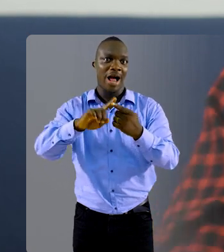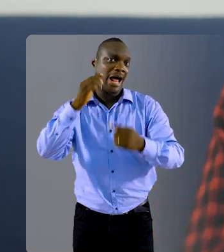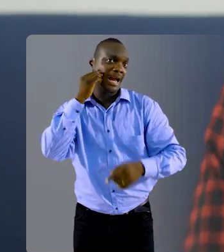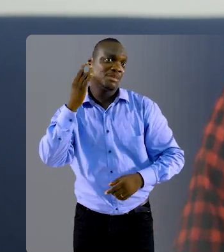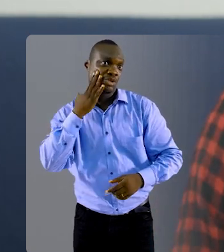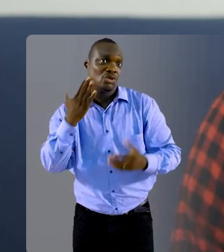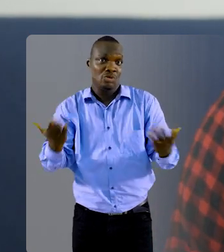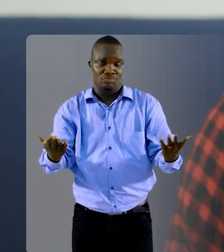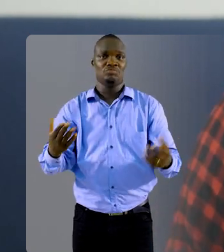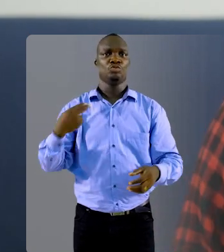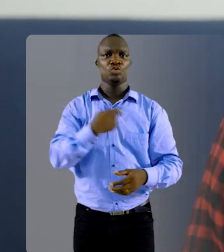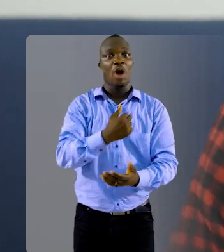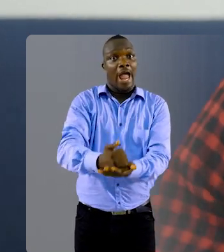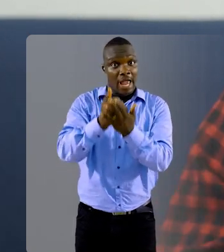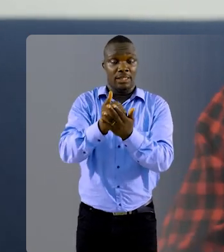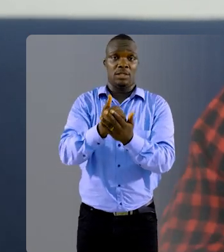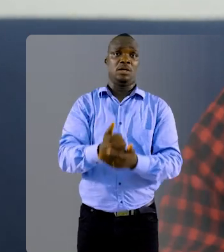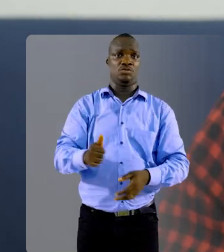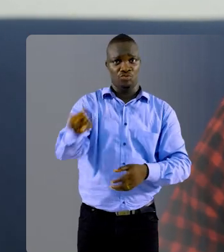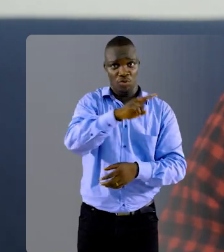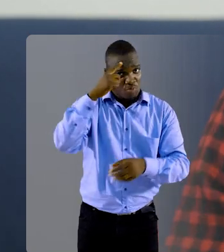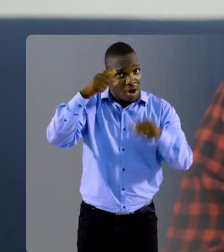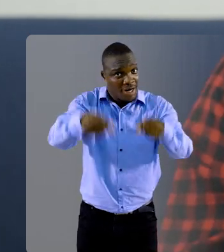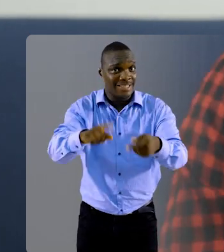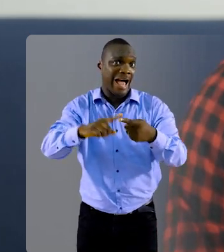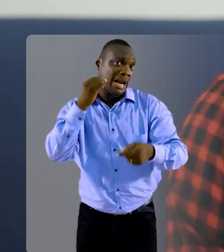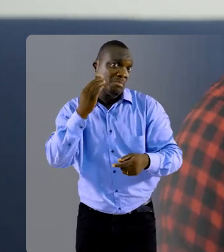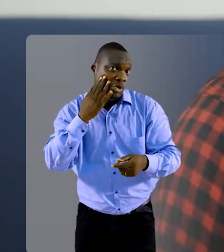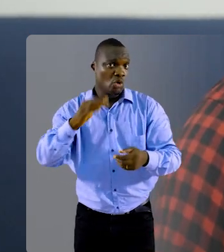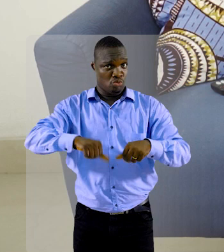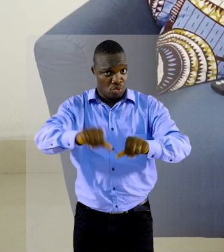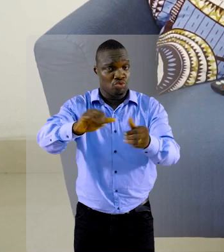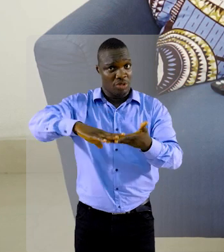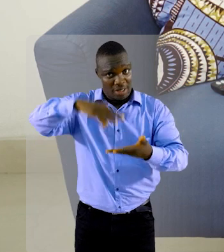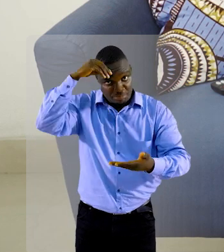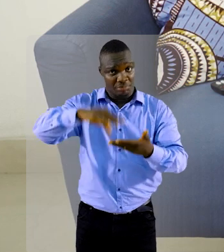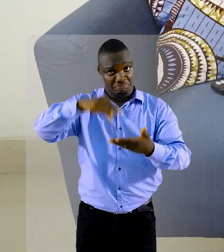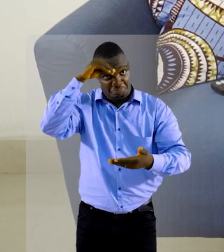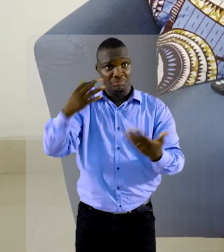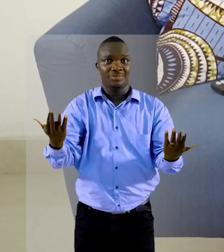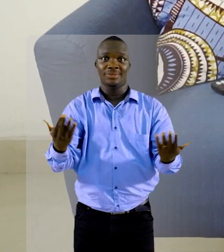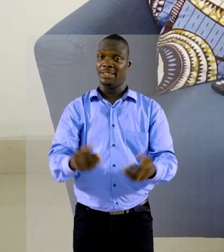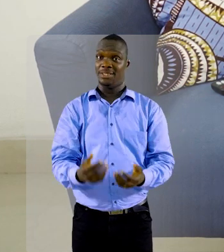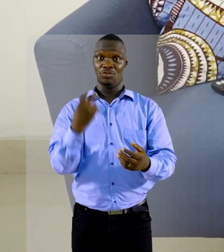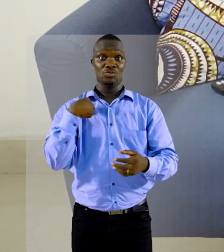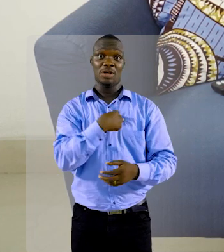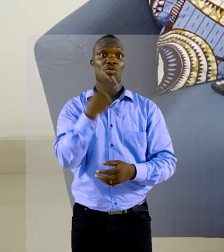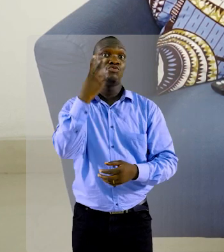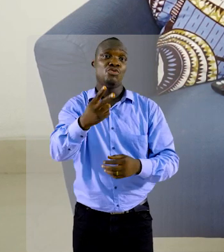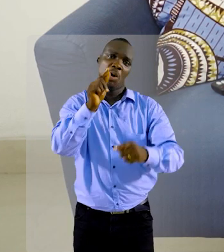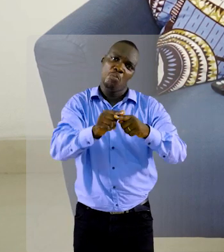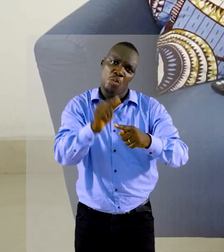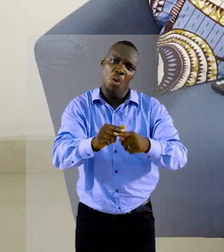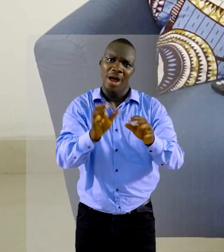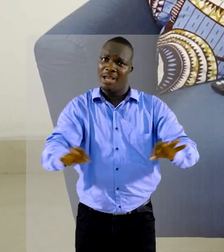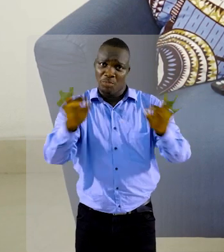aide à, depuis chez vous, réviser et surtout apprendre de nouvelles leçons. Tellement important, vous l'avez remarqué, de savoir bien s'exprimer